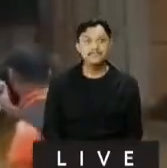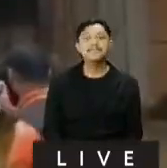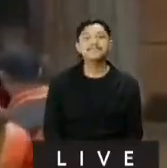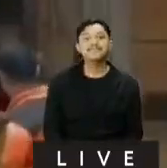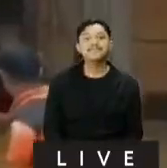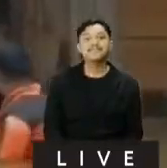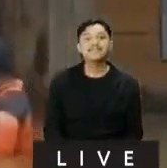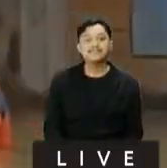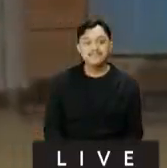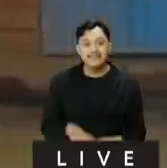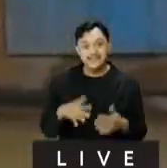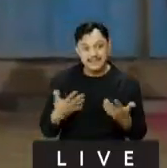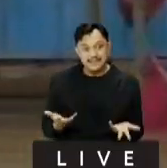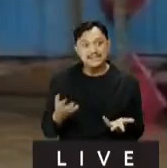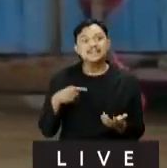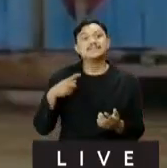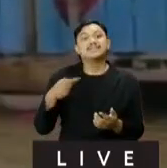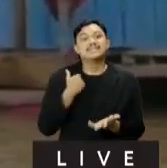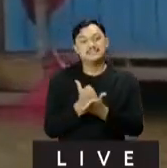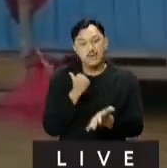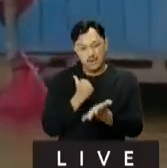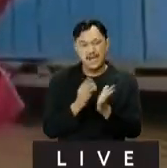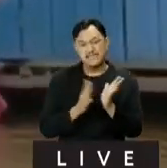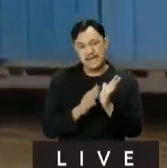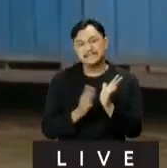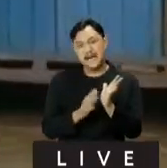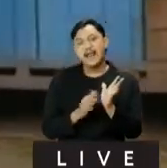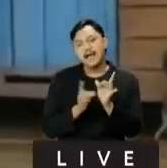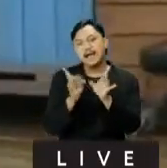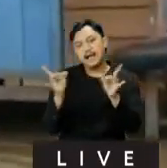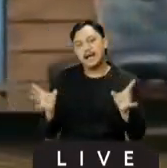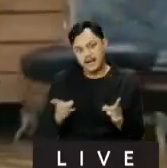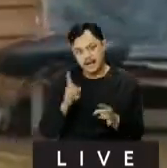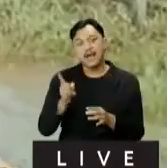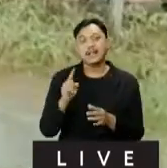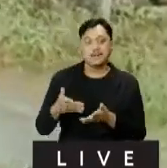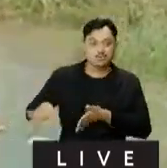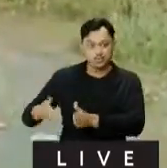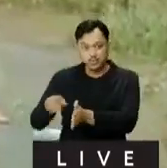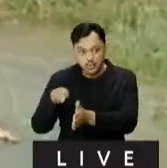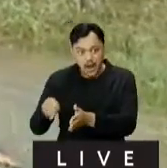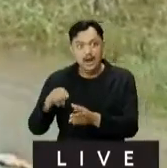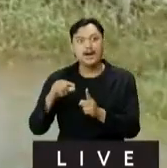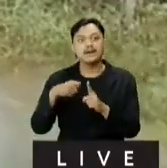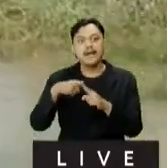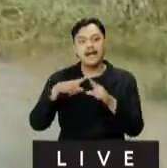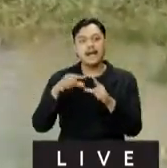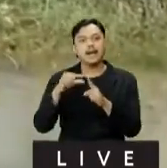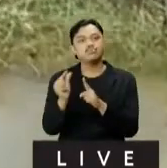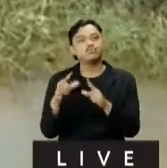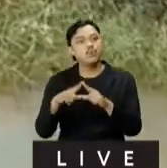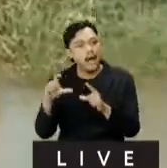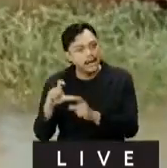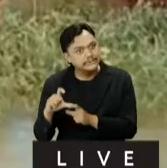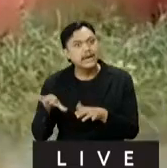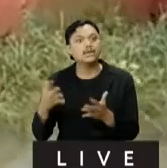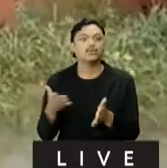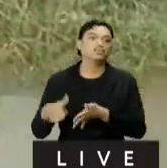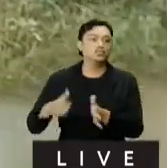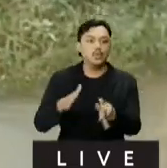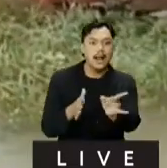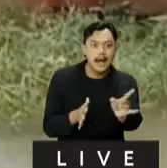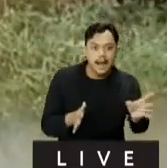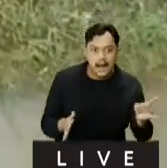juga bermasalah karena banyak sungai-sungai Kapuas dan anak-anak sungai yang lain sudah dangkal, baik